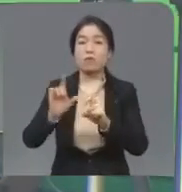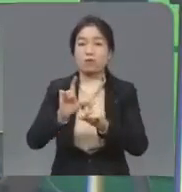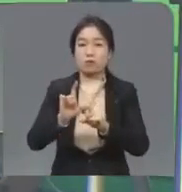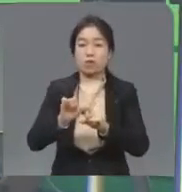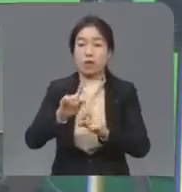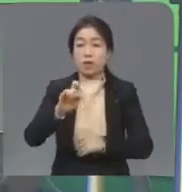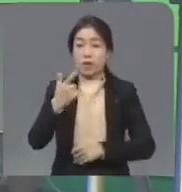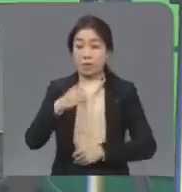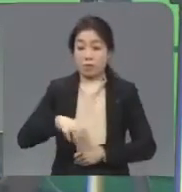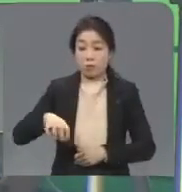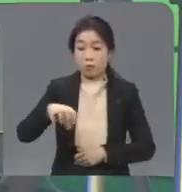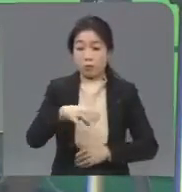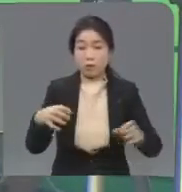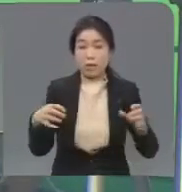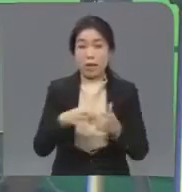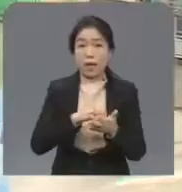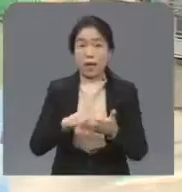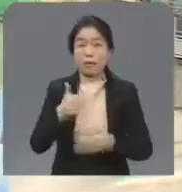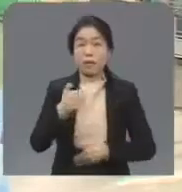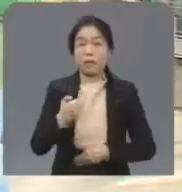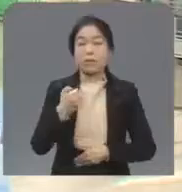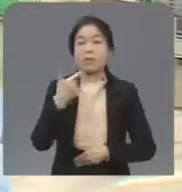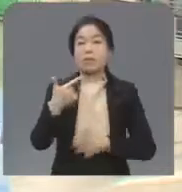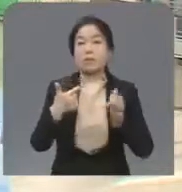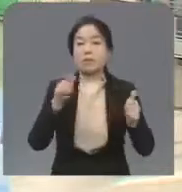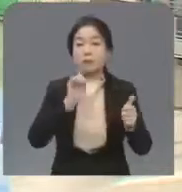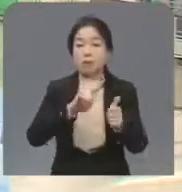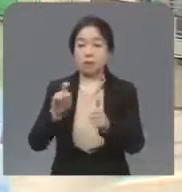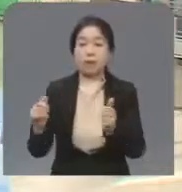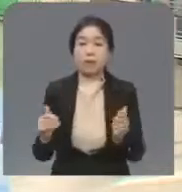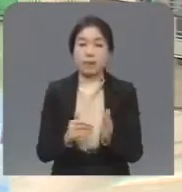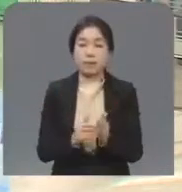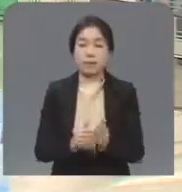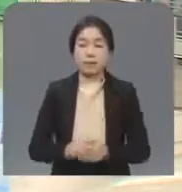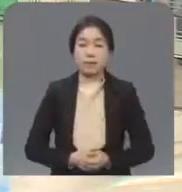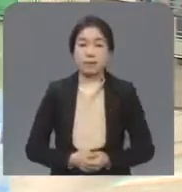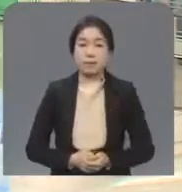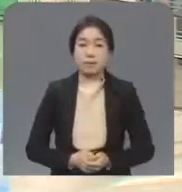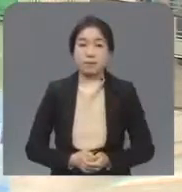등 16개 시군에서 모두 56명이 확진됐습니다.